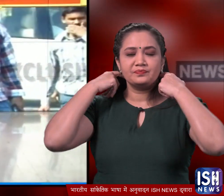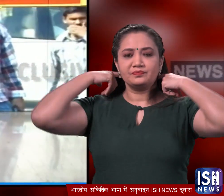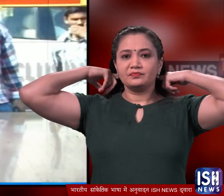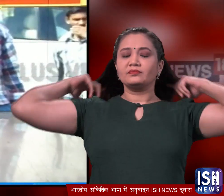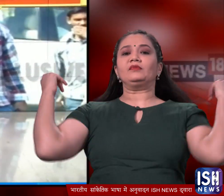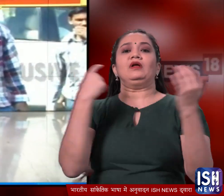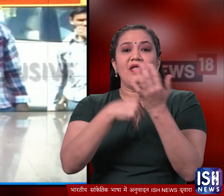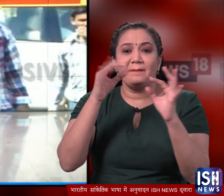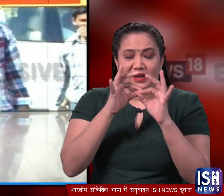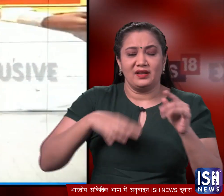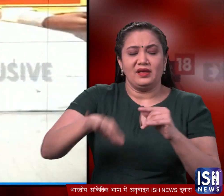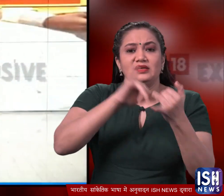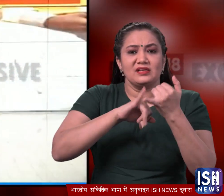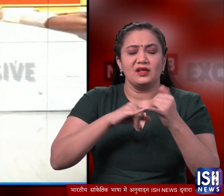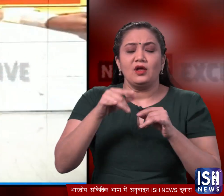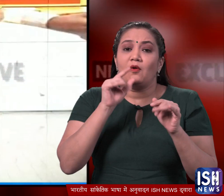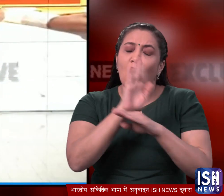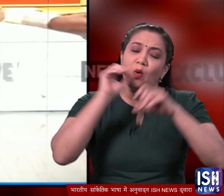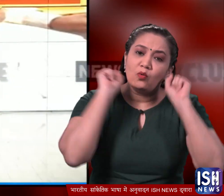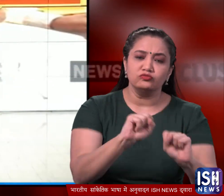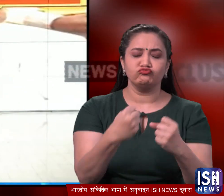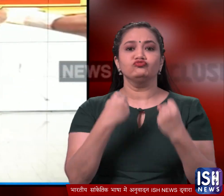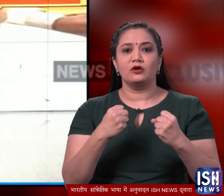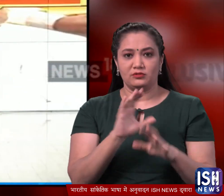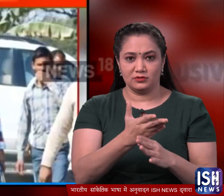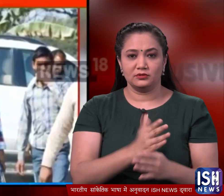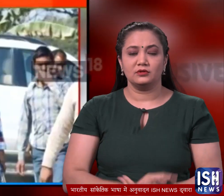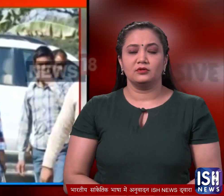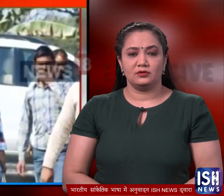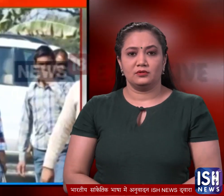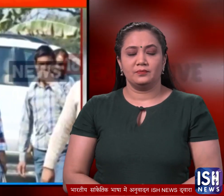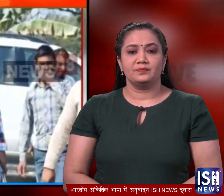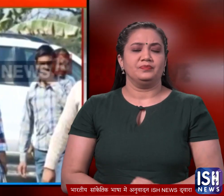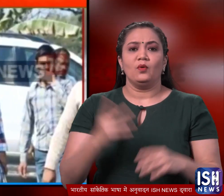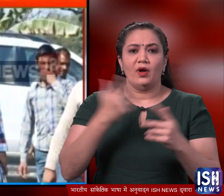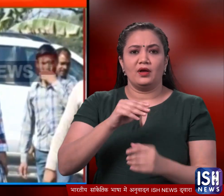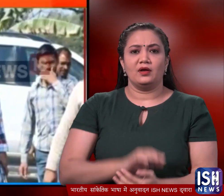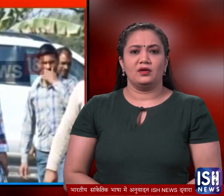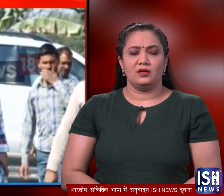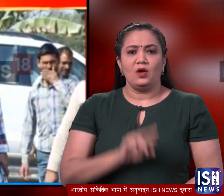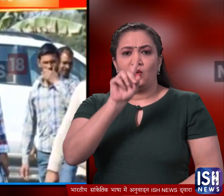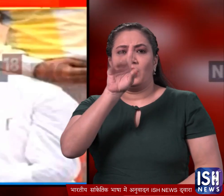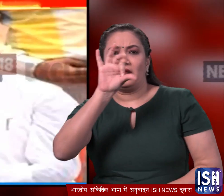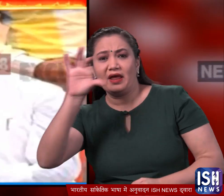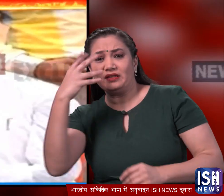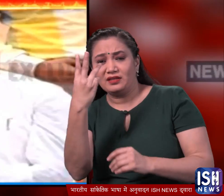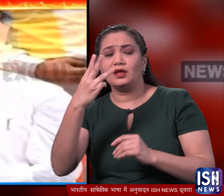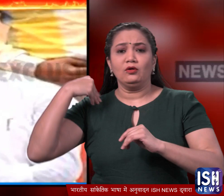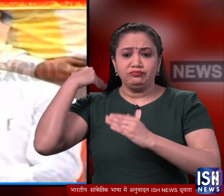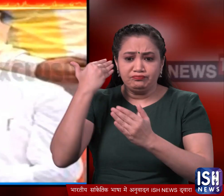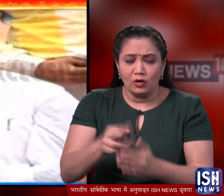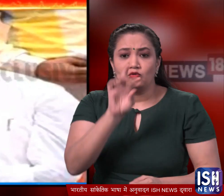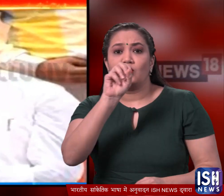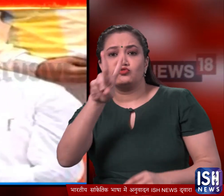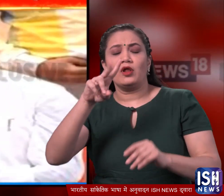उनमें एक सीट रायबरेली सदर भी है, जिसे कांग्रेस का गढ़ बताया जाता है, क्योंकि इस सीट पर 1993 से 2012